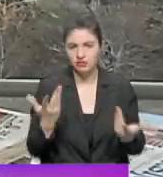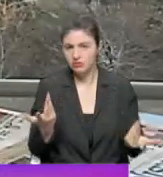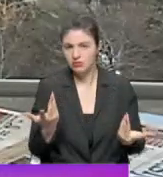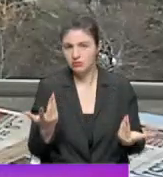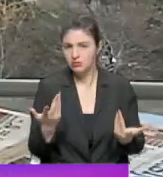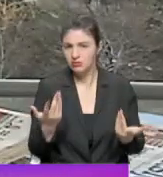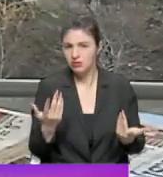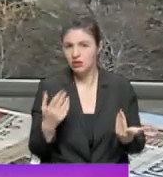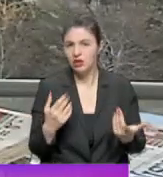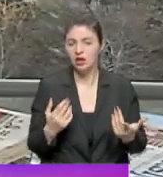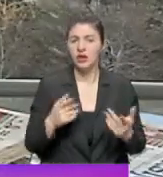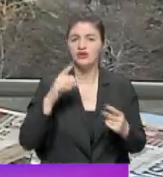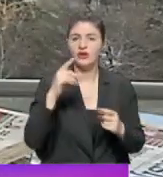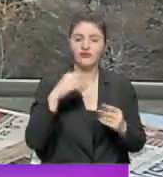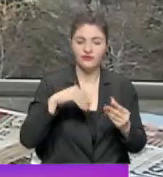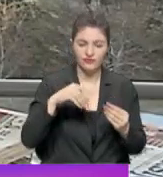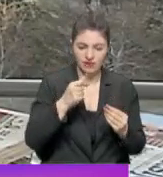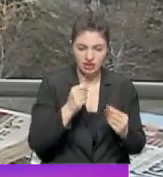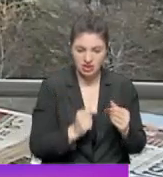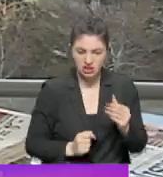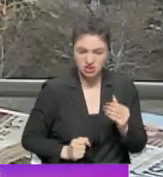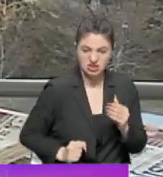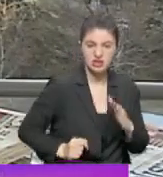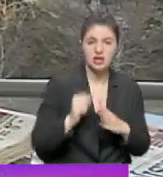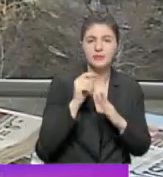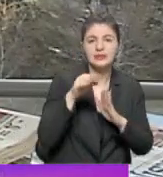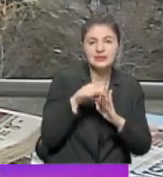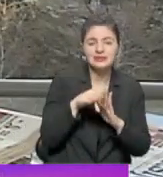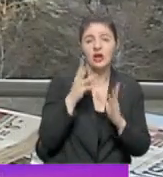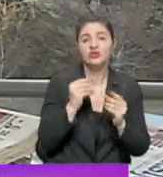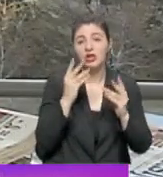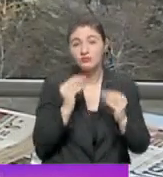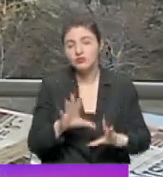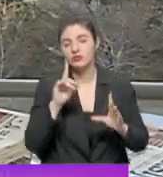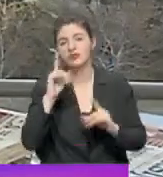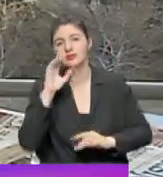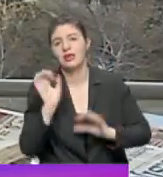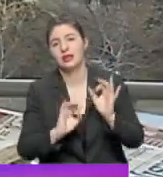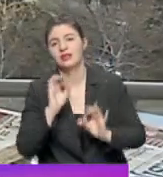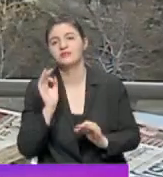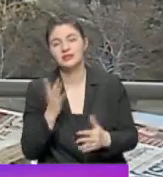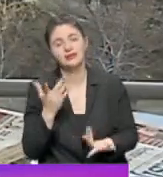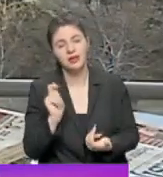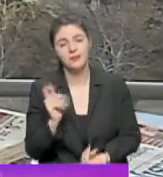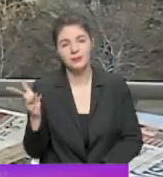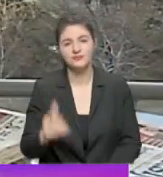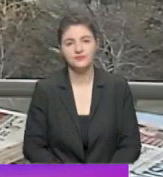çekilmeyecek. Fiyatların artış hızında bir gerileme olacak mı, olmayacak mı? Onun değerlendirmesini de